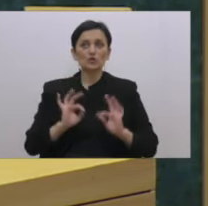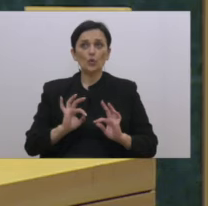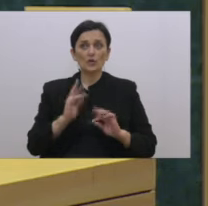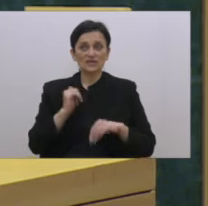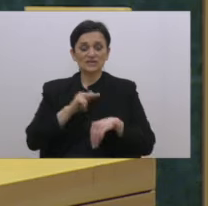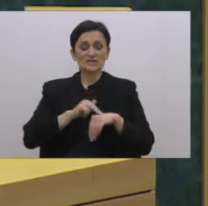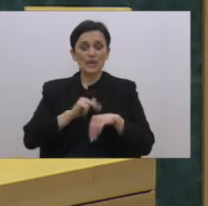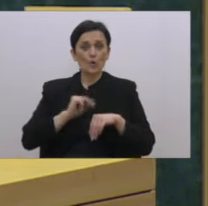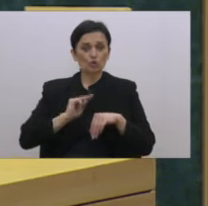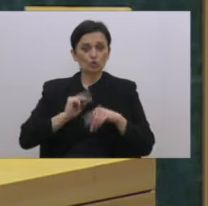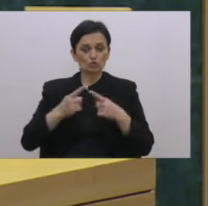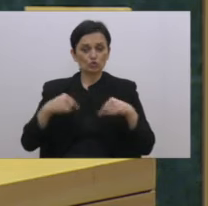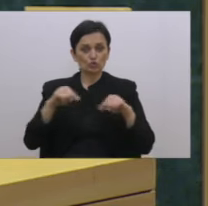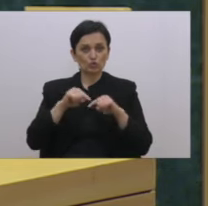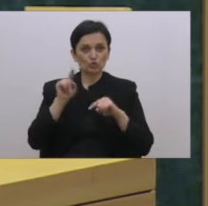policio strukturepši,